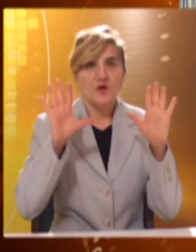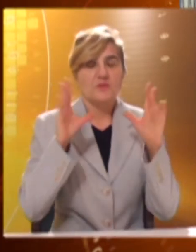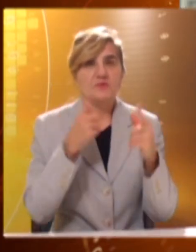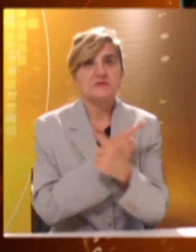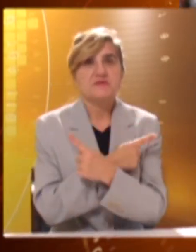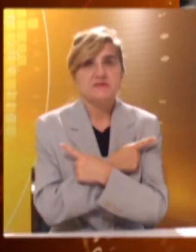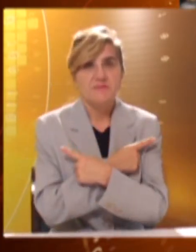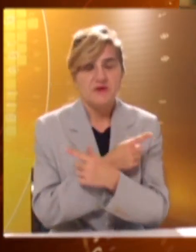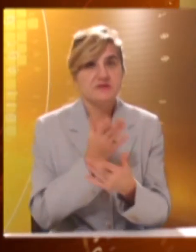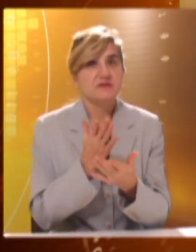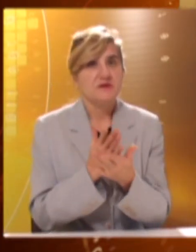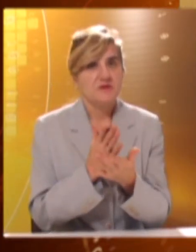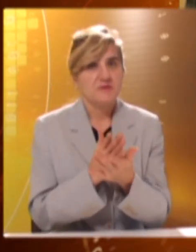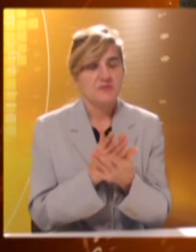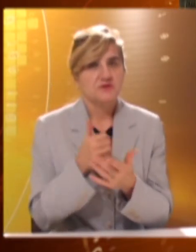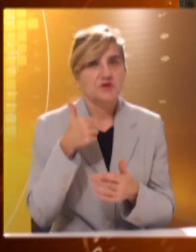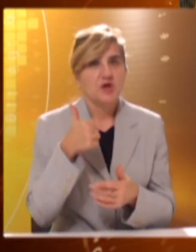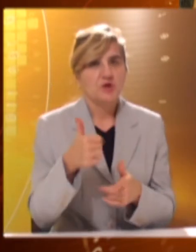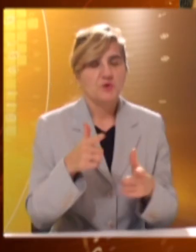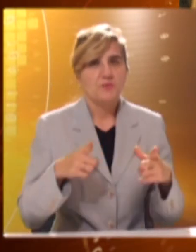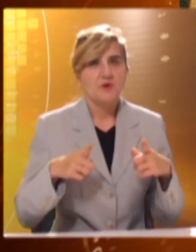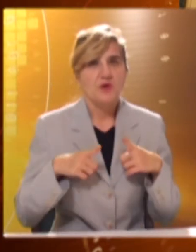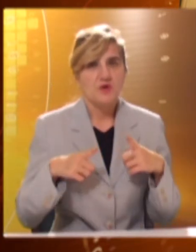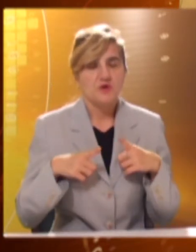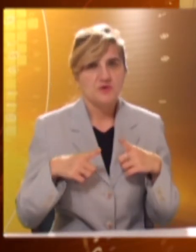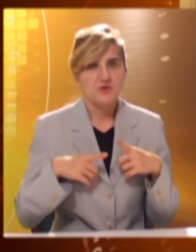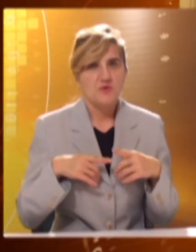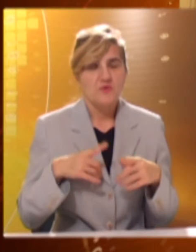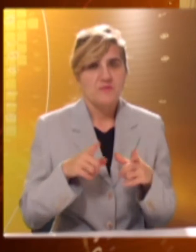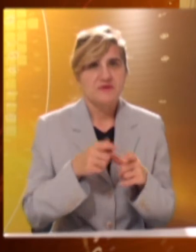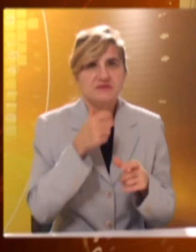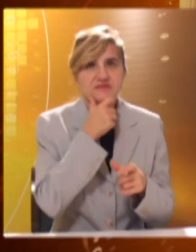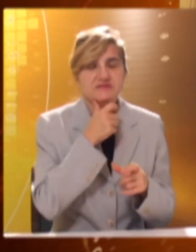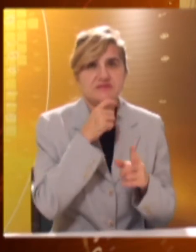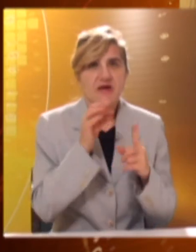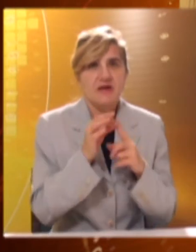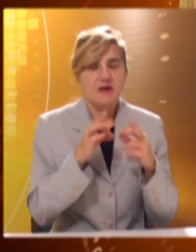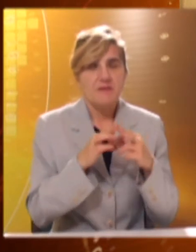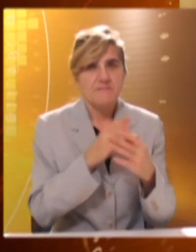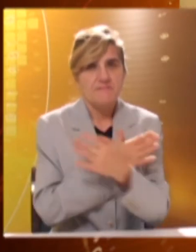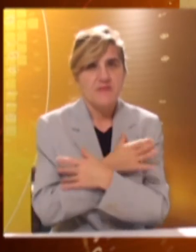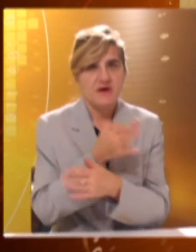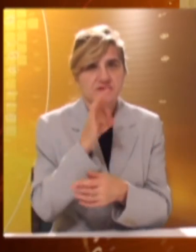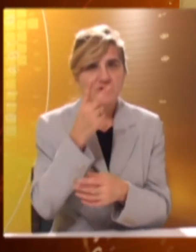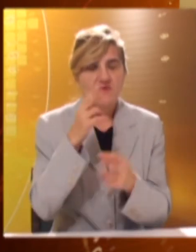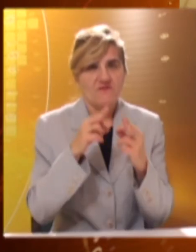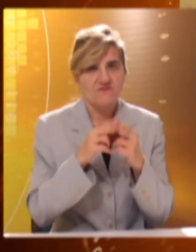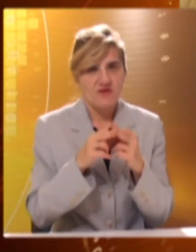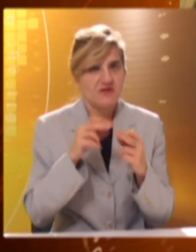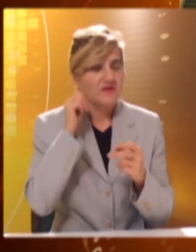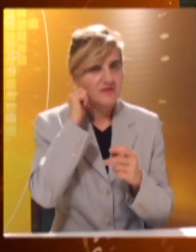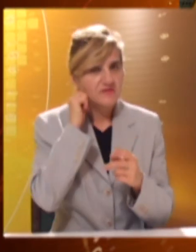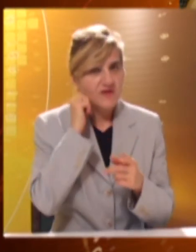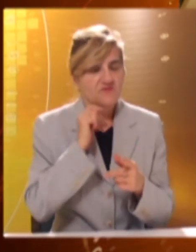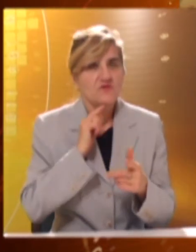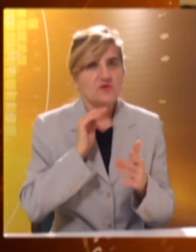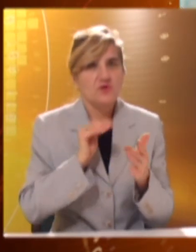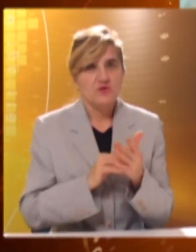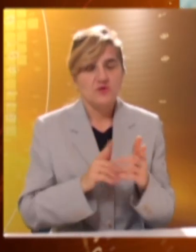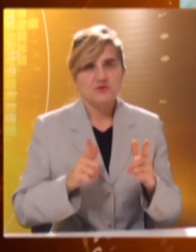Odbojkašice Spartaka u nastavku takmičenja Super lige dočekuju ekipu Jedinstva i Stare Pazove. Devojke Spartaka, bez obzira na